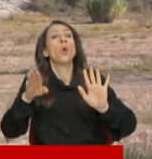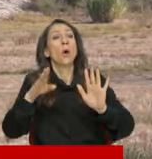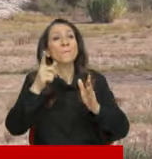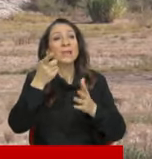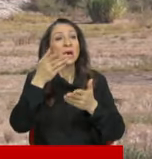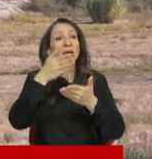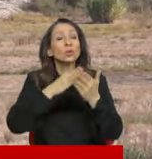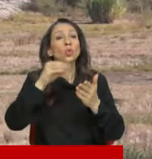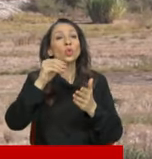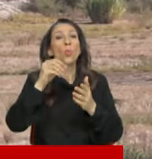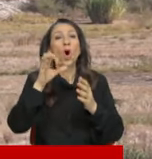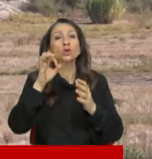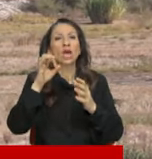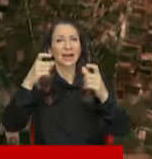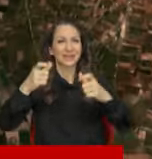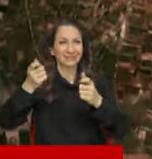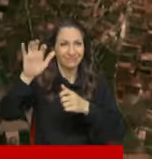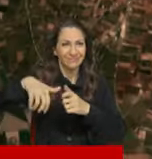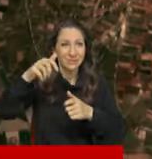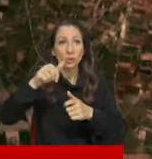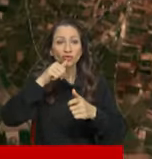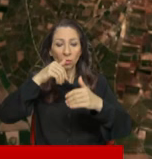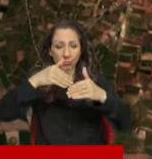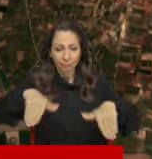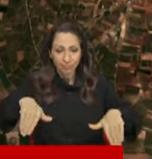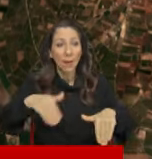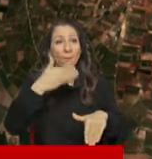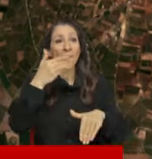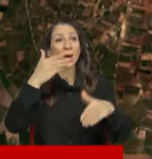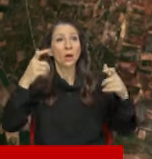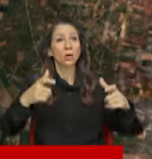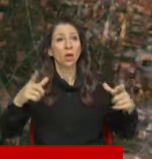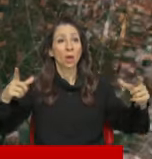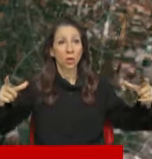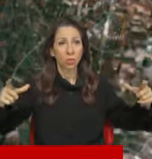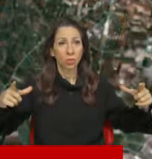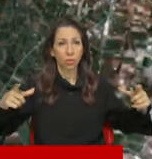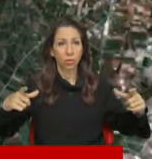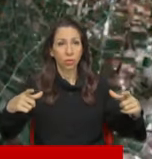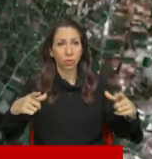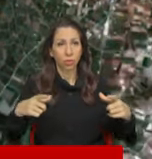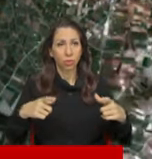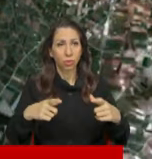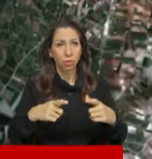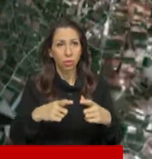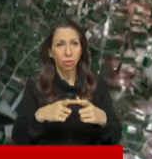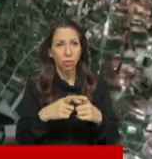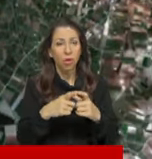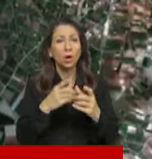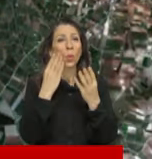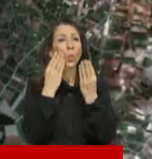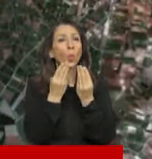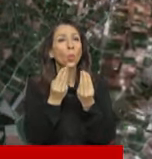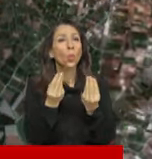da kum ocakları tarafından kullanılıyor suyun önü kesilince Marmara gölünün görüntüsü Yıldan yıla değişti gölün nasıl hızla